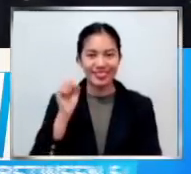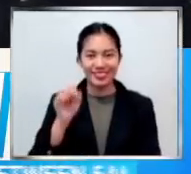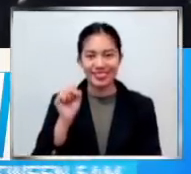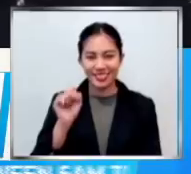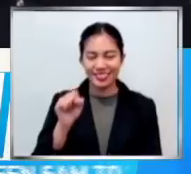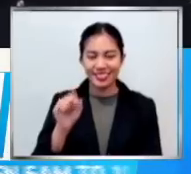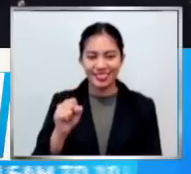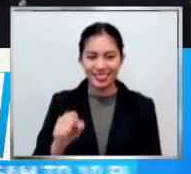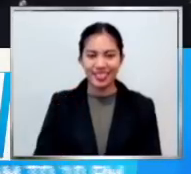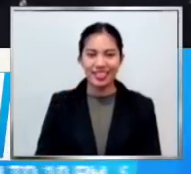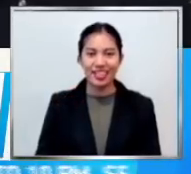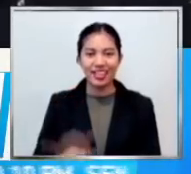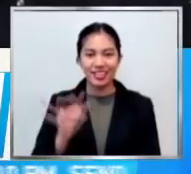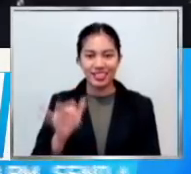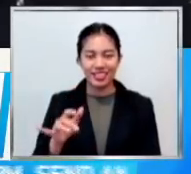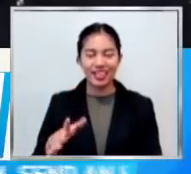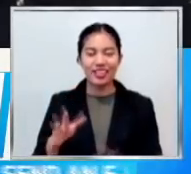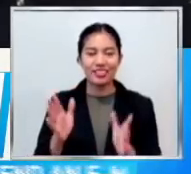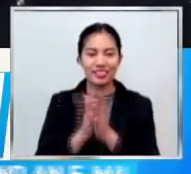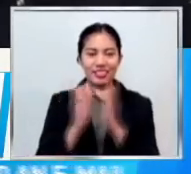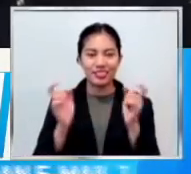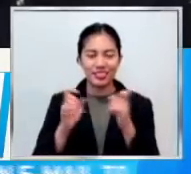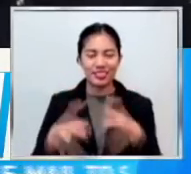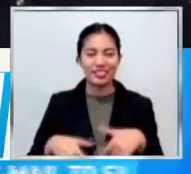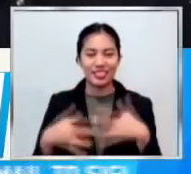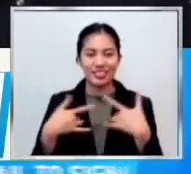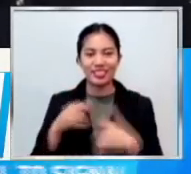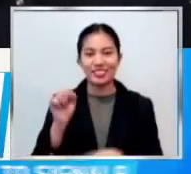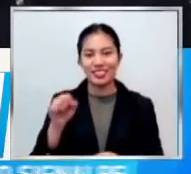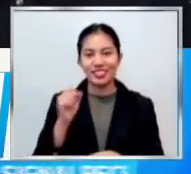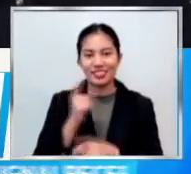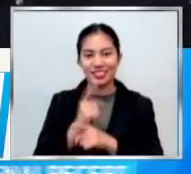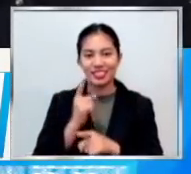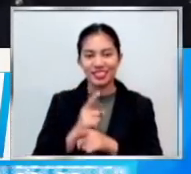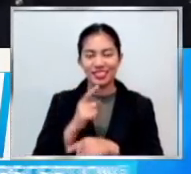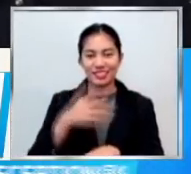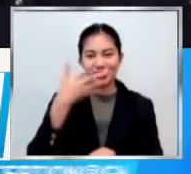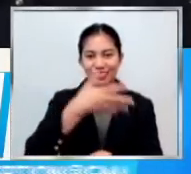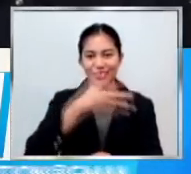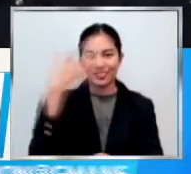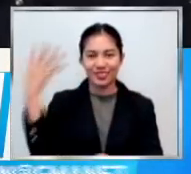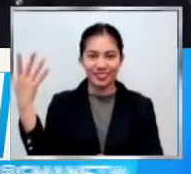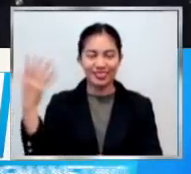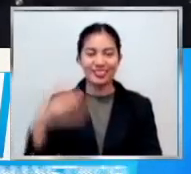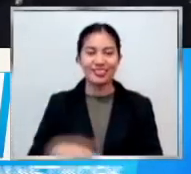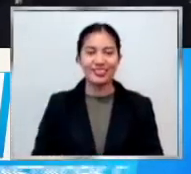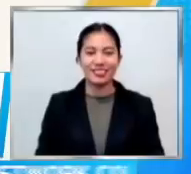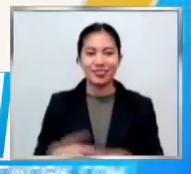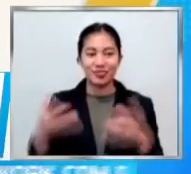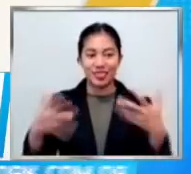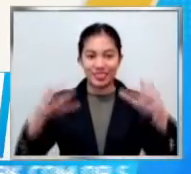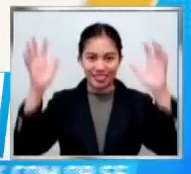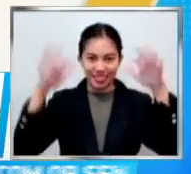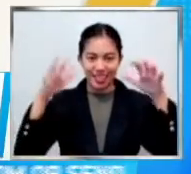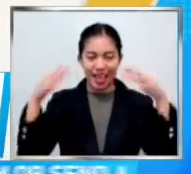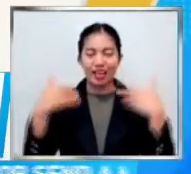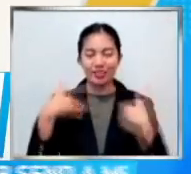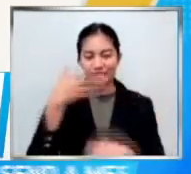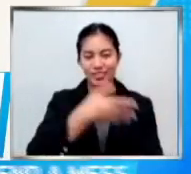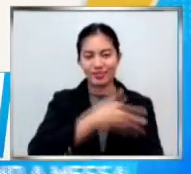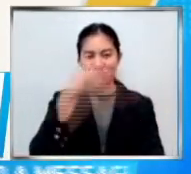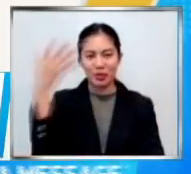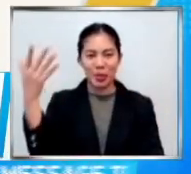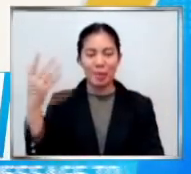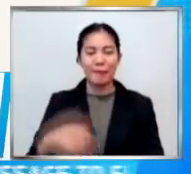yan? Correct, di ba? Ayan, rainbow, di ba? There's always a rainbow after the rain, sabi nga nila. Isa sa bumati